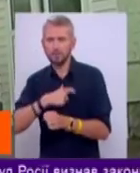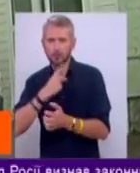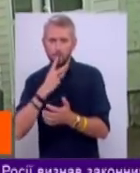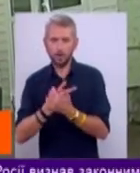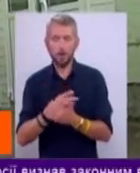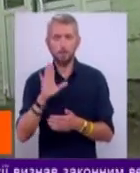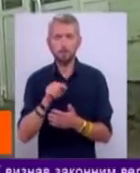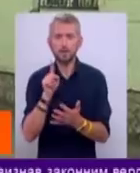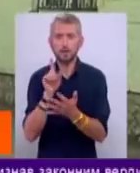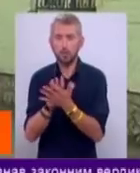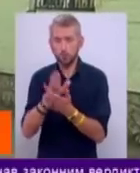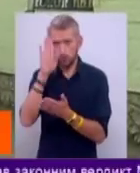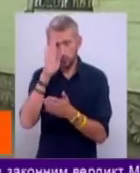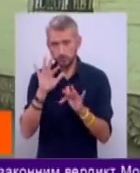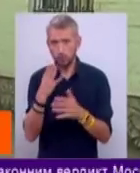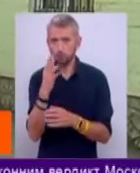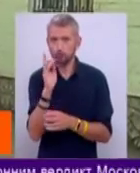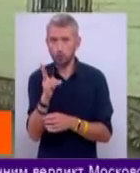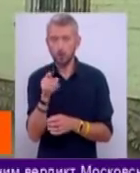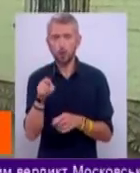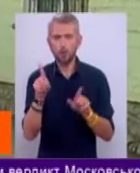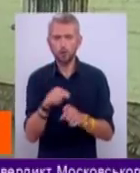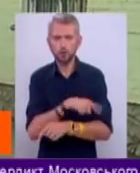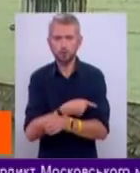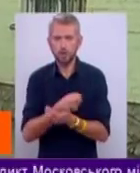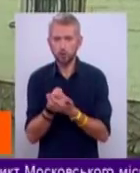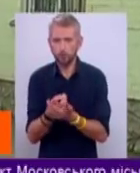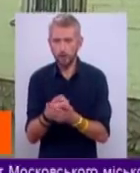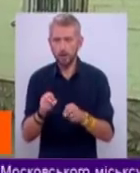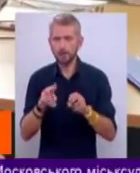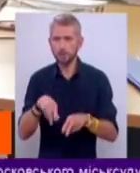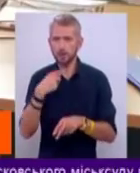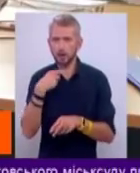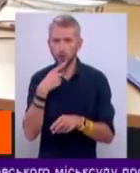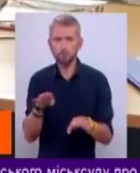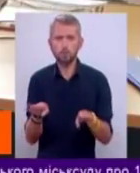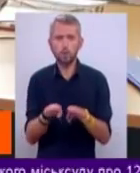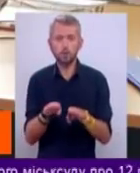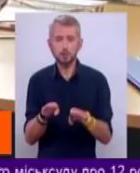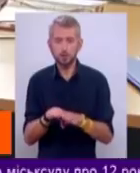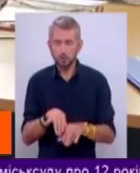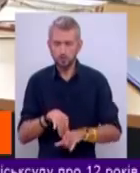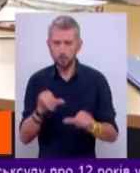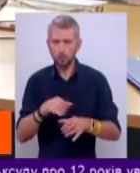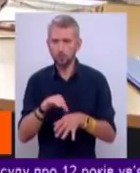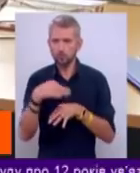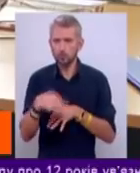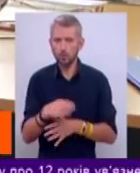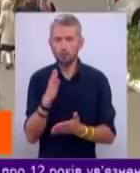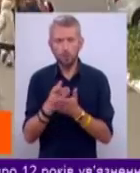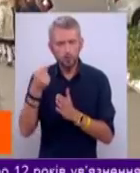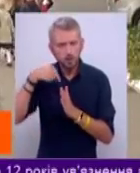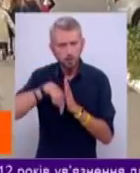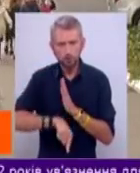Після нападу у хлопця стався шок. Його також шпиталізували. Експерти кажуть, подібні спалахи жорстокості мають глибше